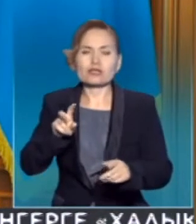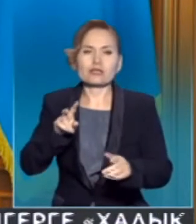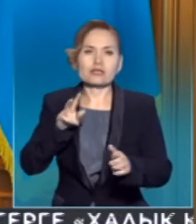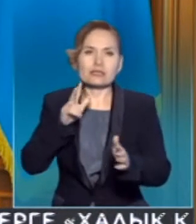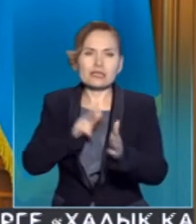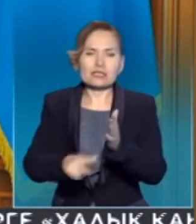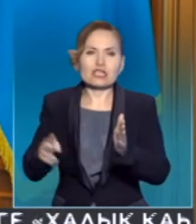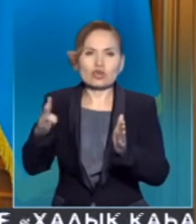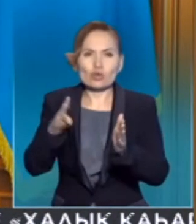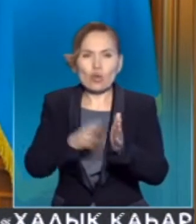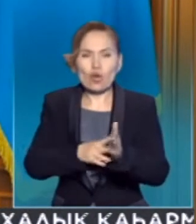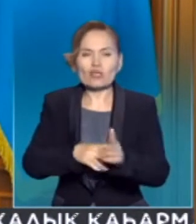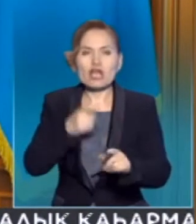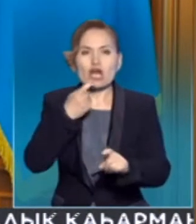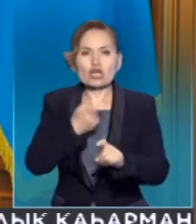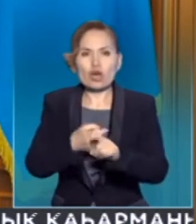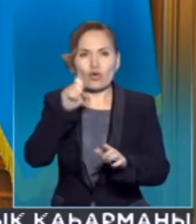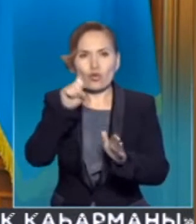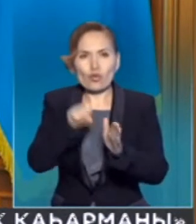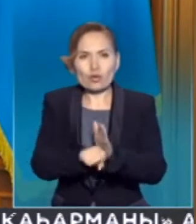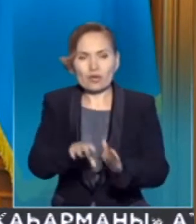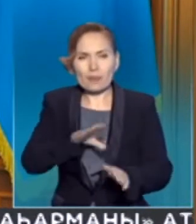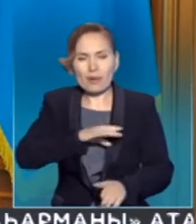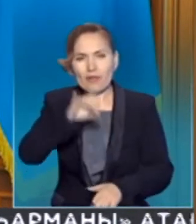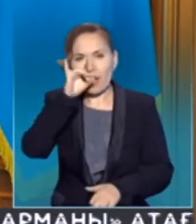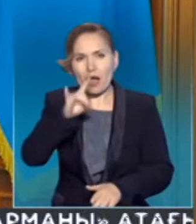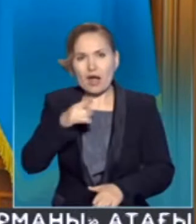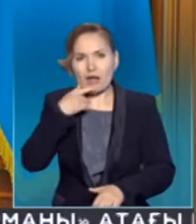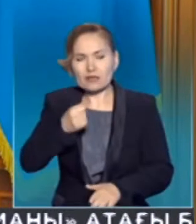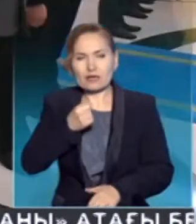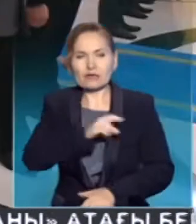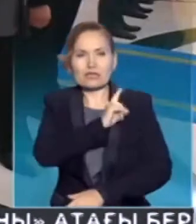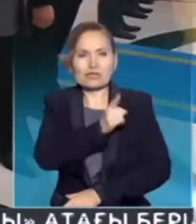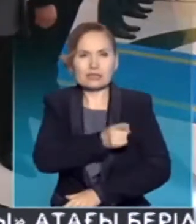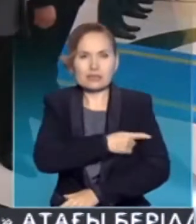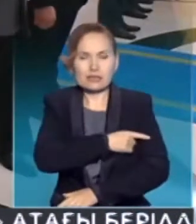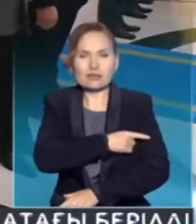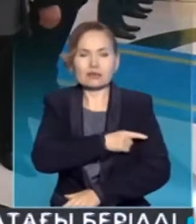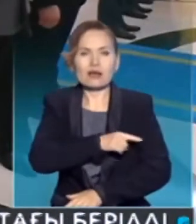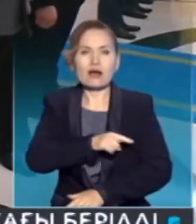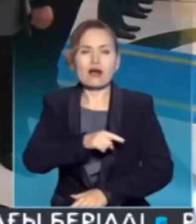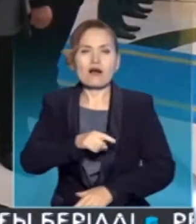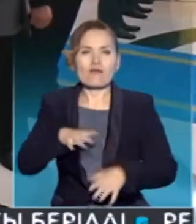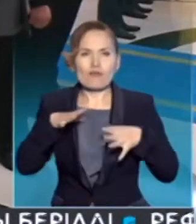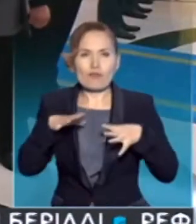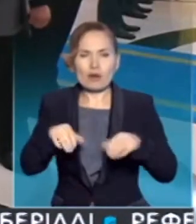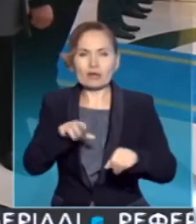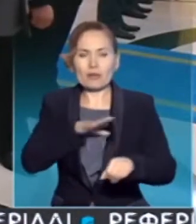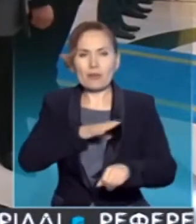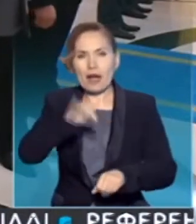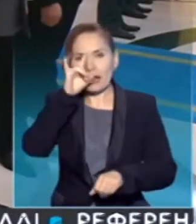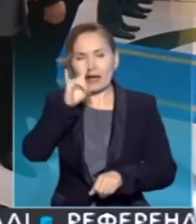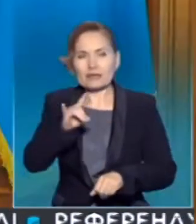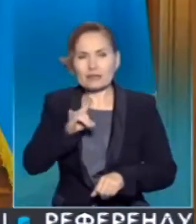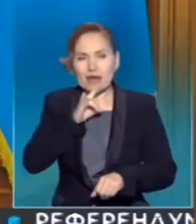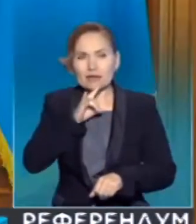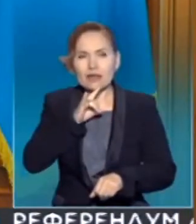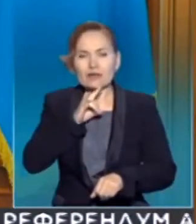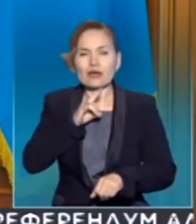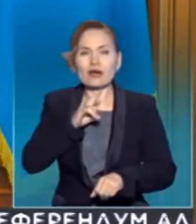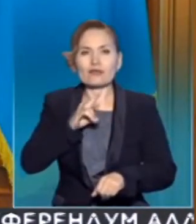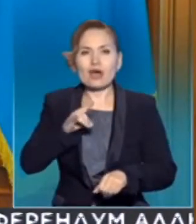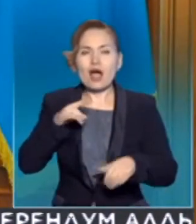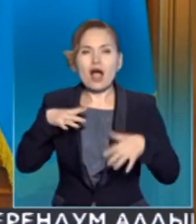жойды. Бұл ерлікте тарихи деректерде көрсетілген. Қазақтың қаһарман қызы Мәншүк